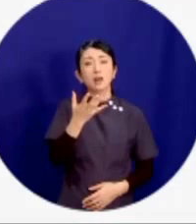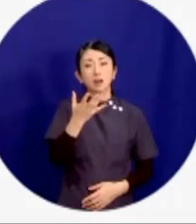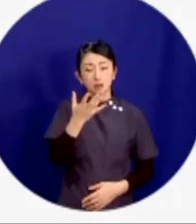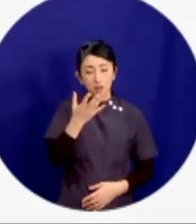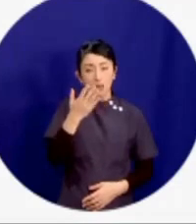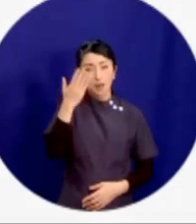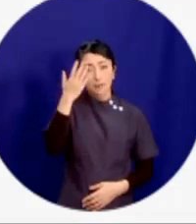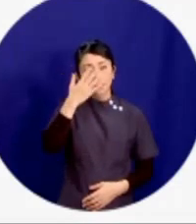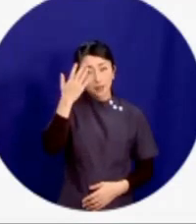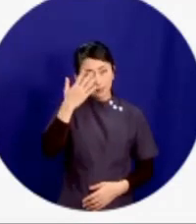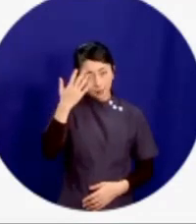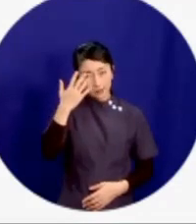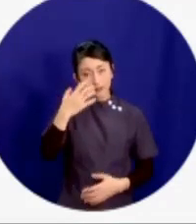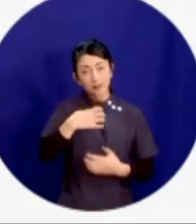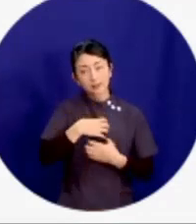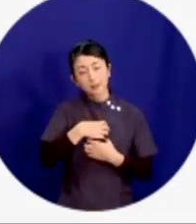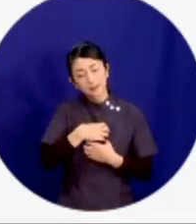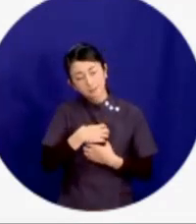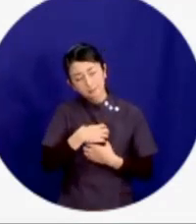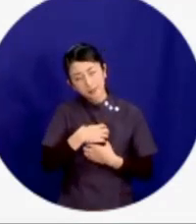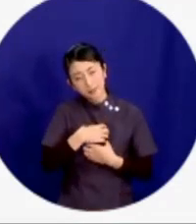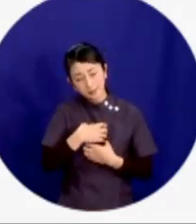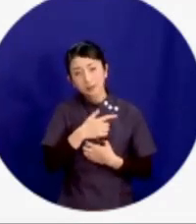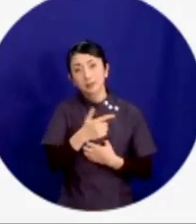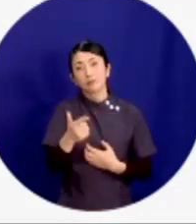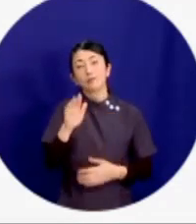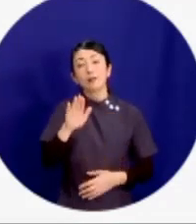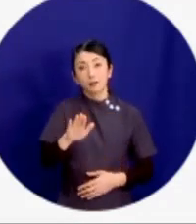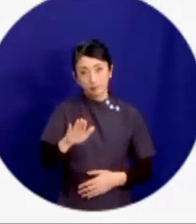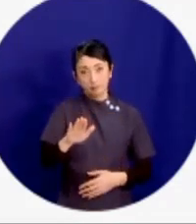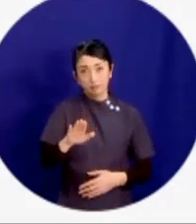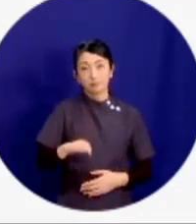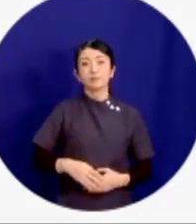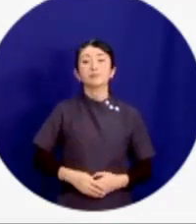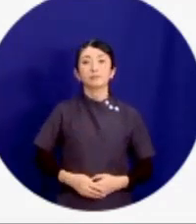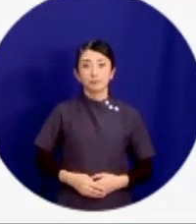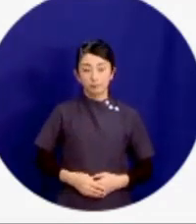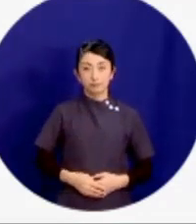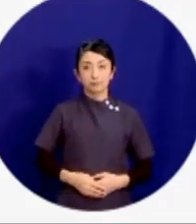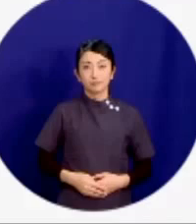んじゃないか、見えなくなるんじゃないかといった心配がございます。